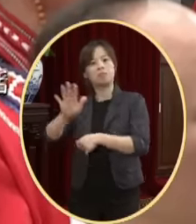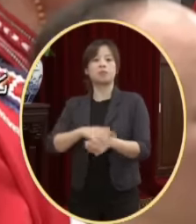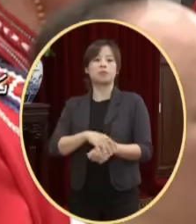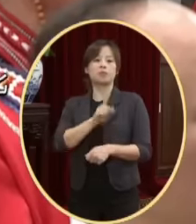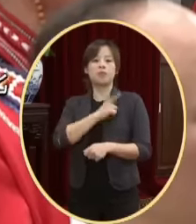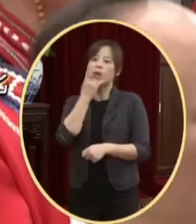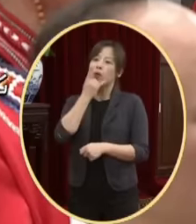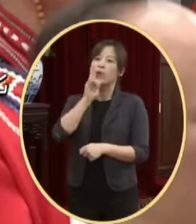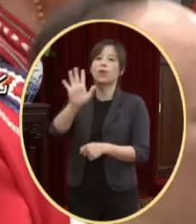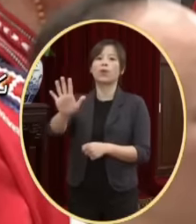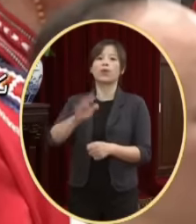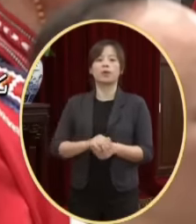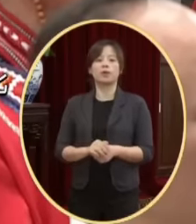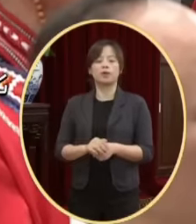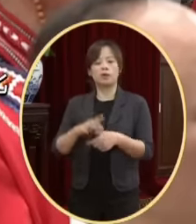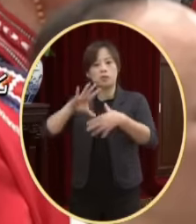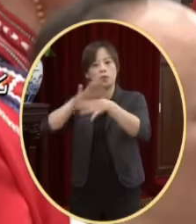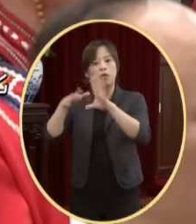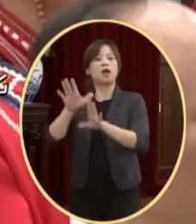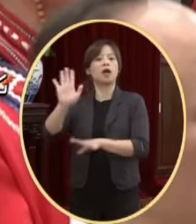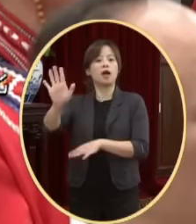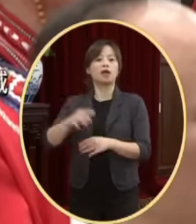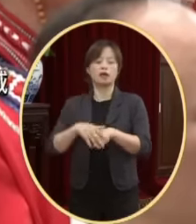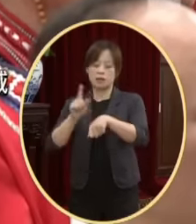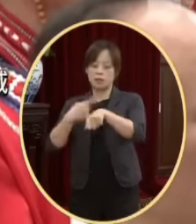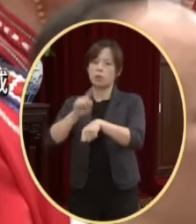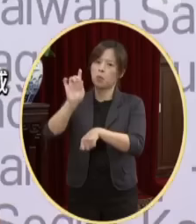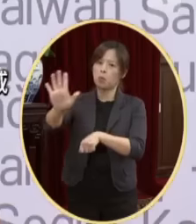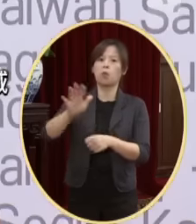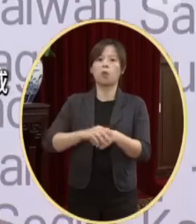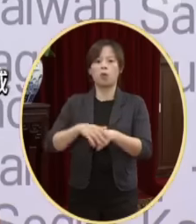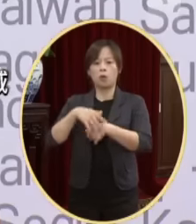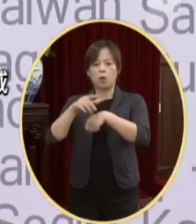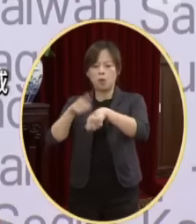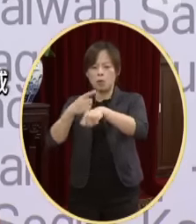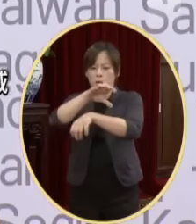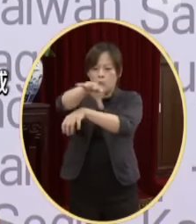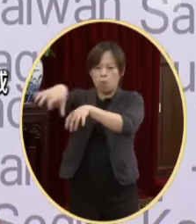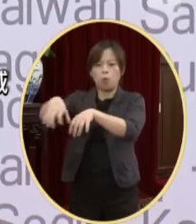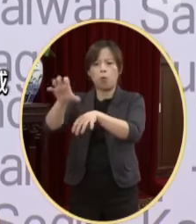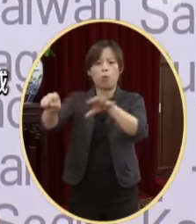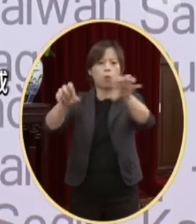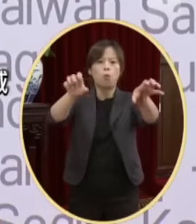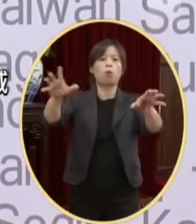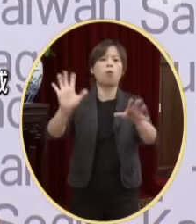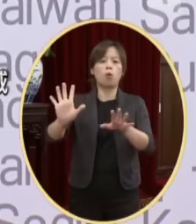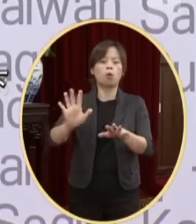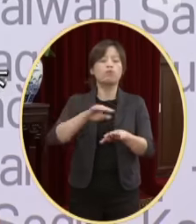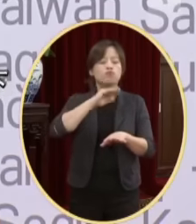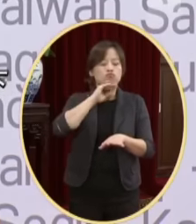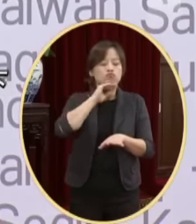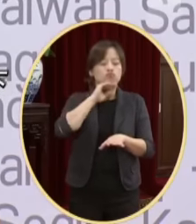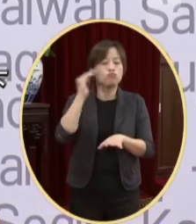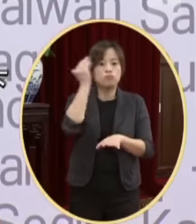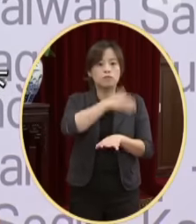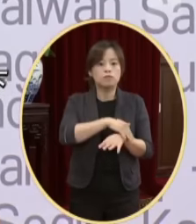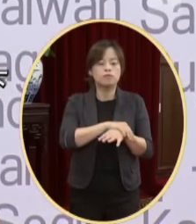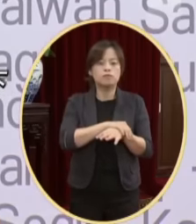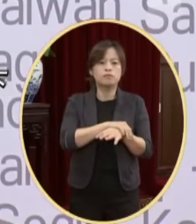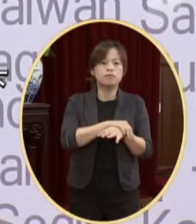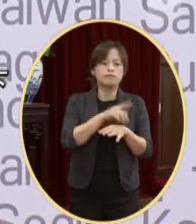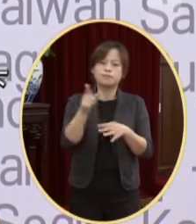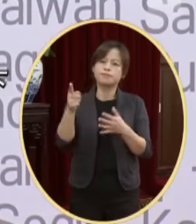自己的语言、文化、习俗、生活领域。接着在未经他们